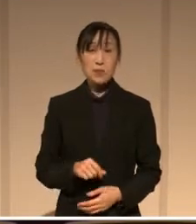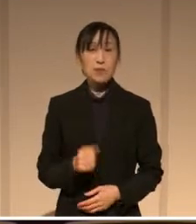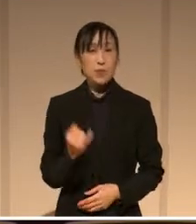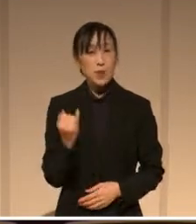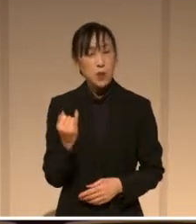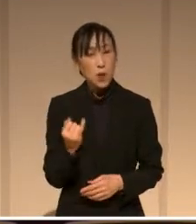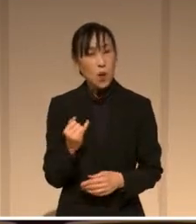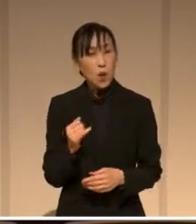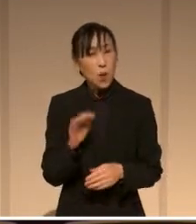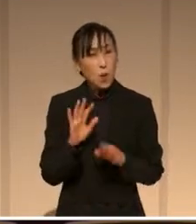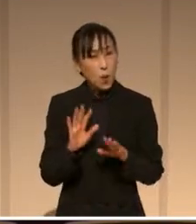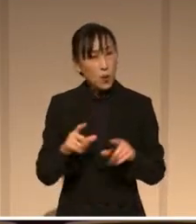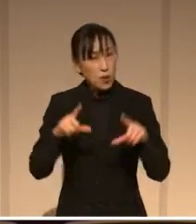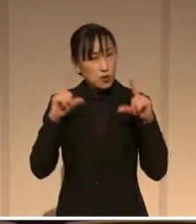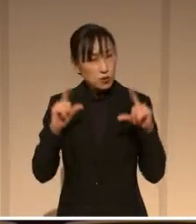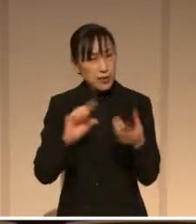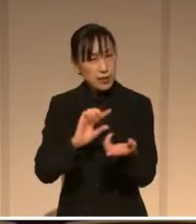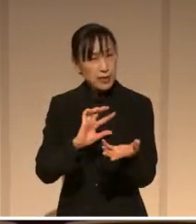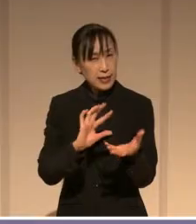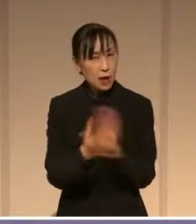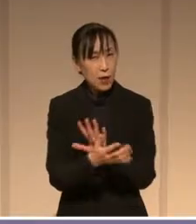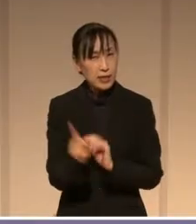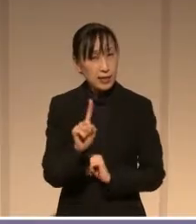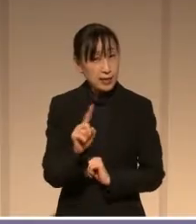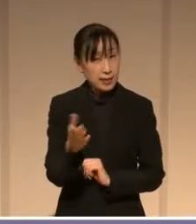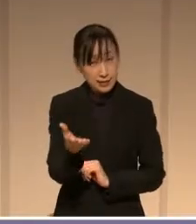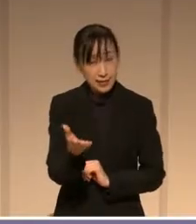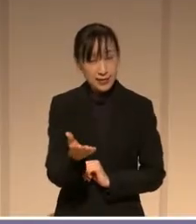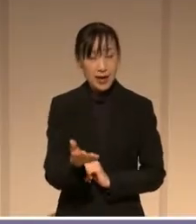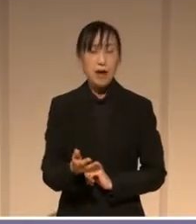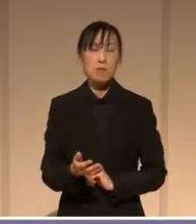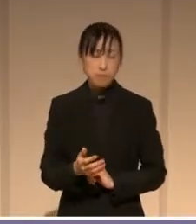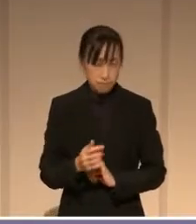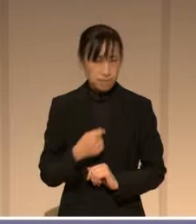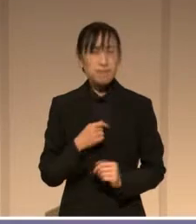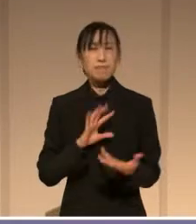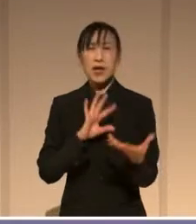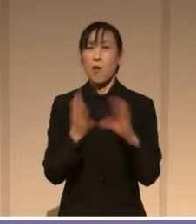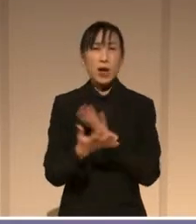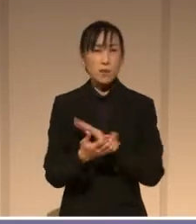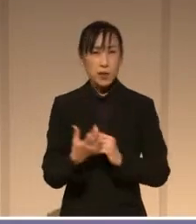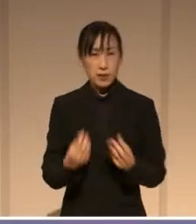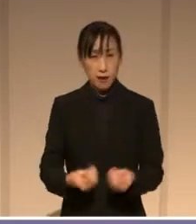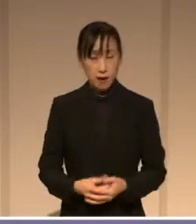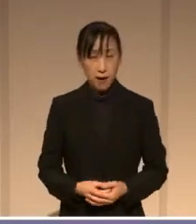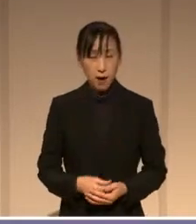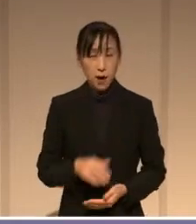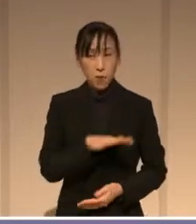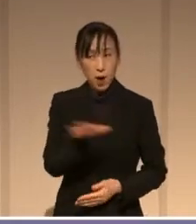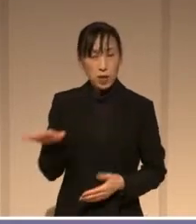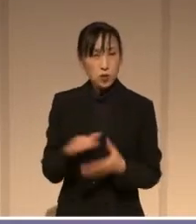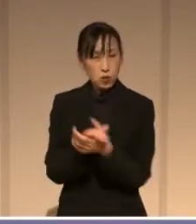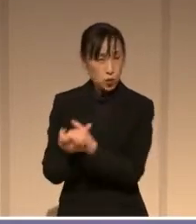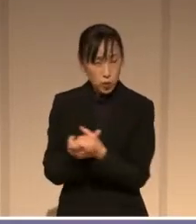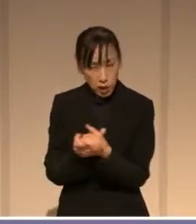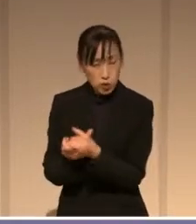あんじゃないですか色々アップに変えましたその周りの友達とかほ知り合いの人から近所の人